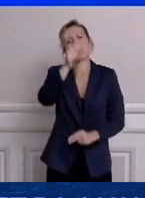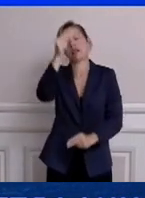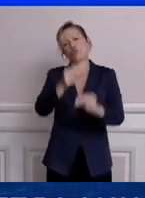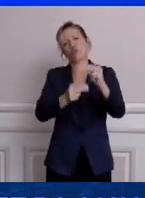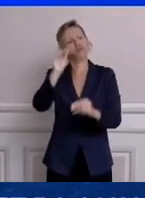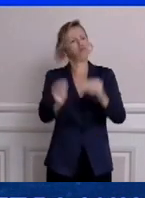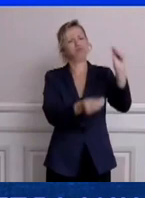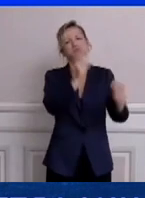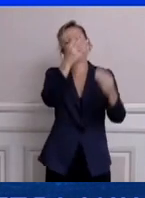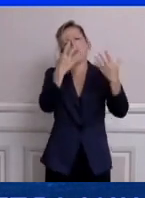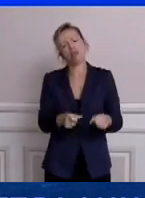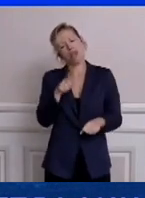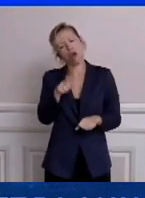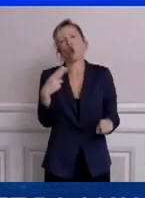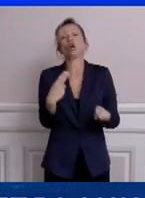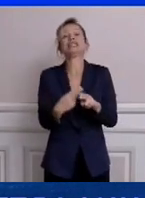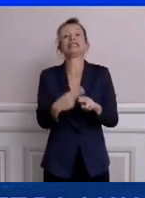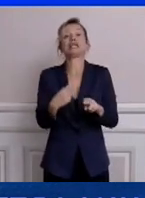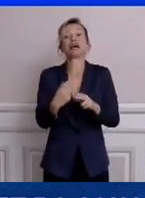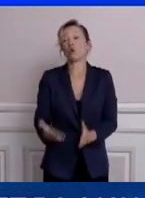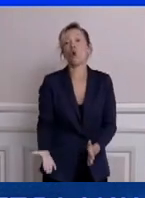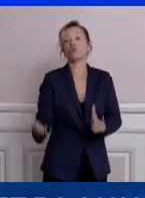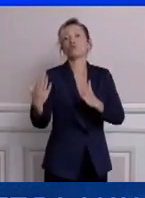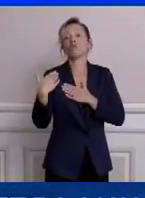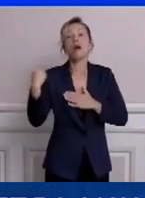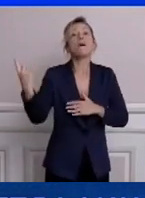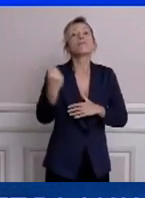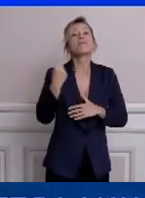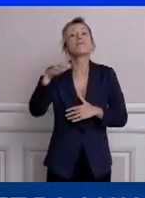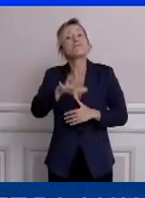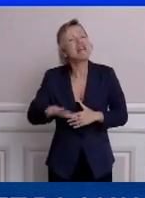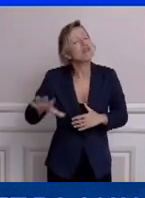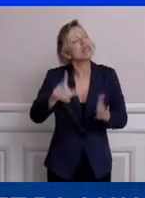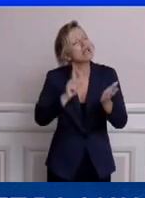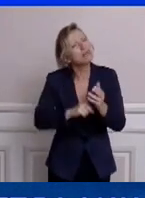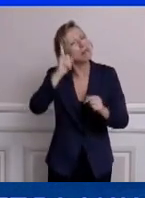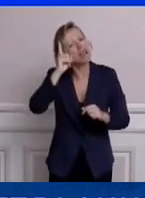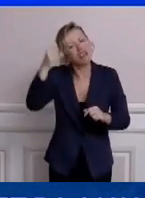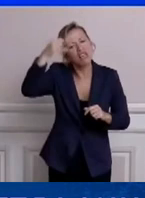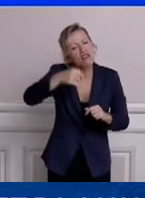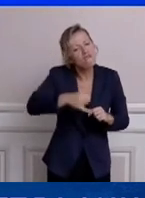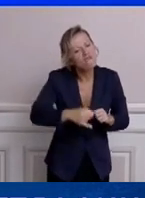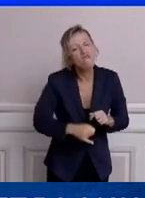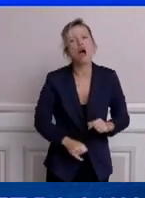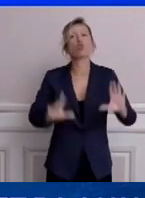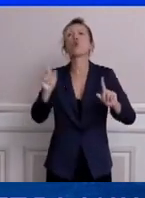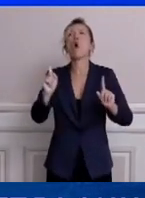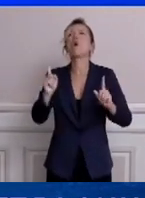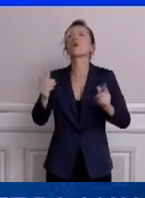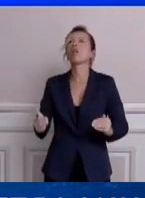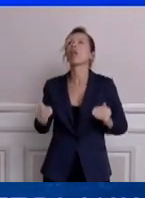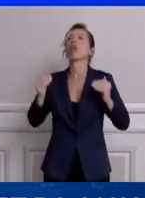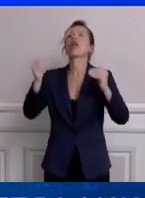σημασία ενός περιφερειάρχη, ο οποίος ξέρει να λύνει προβλήματα, ο οποίος δεν τα μεταθέτει στο μέλλον, ο οποίος ξέρει